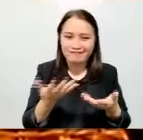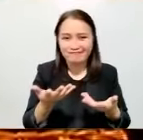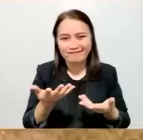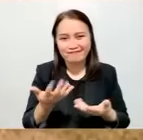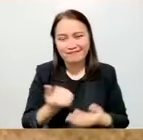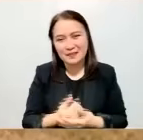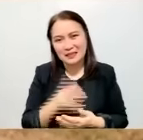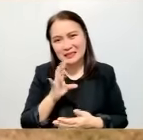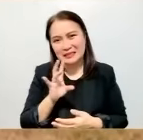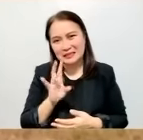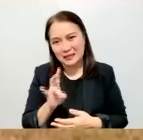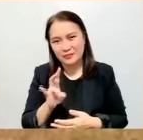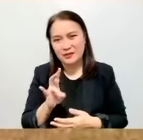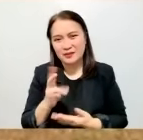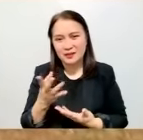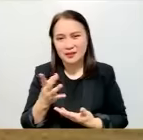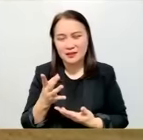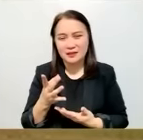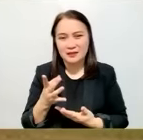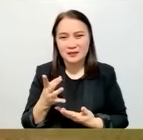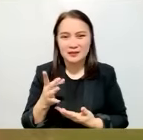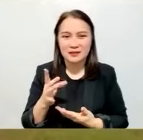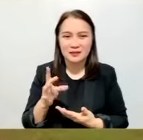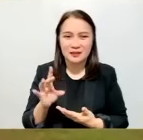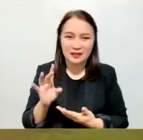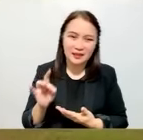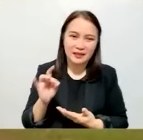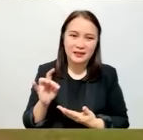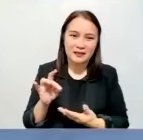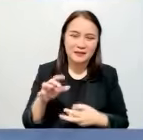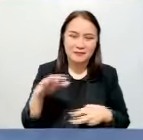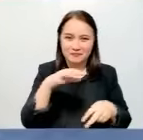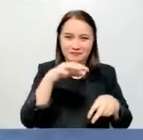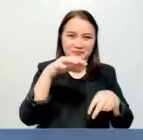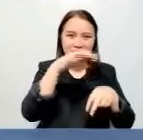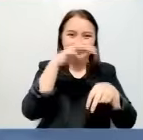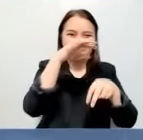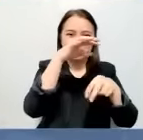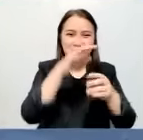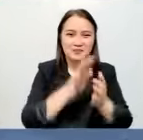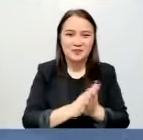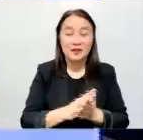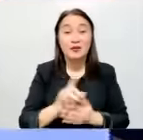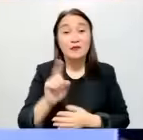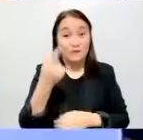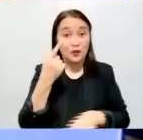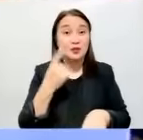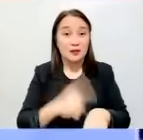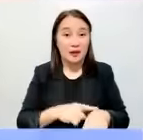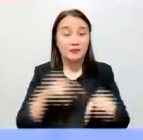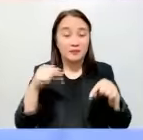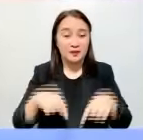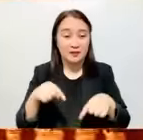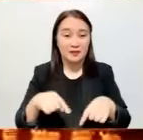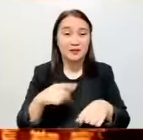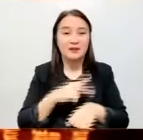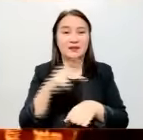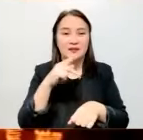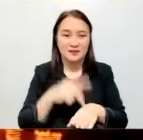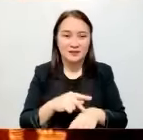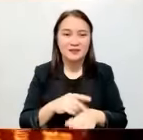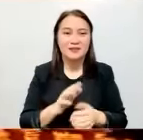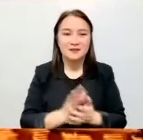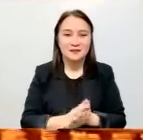7. And then the evenings, just after dark, there's a night glow. This is our first time in the Philippines. We're very happy and proud to be here